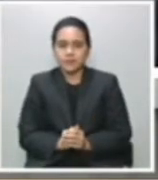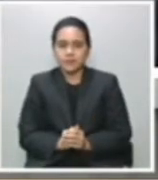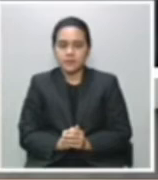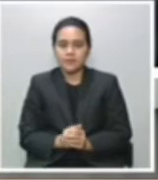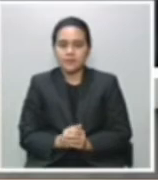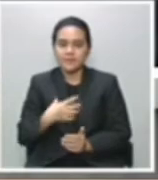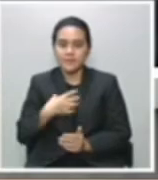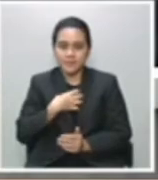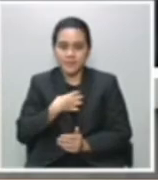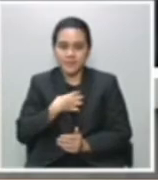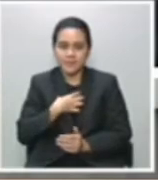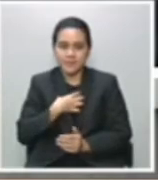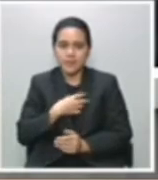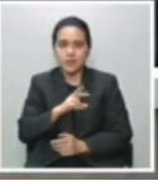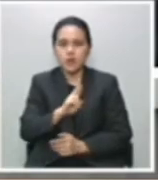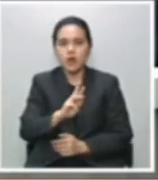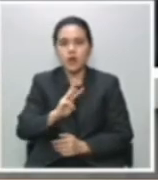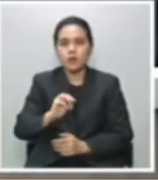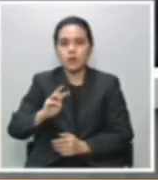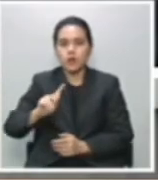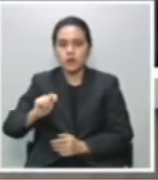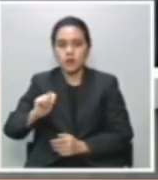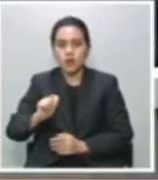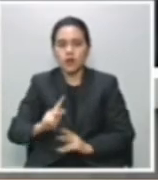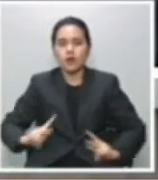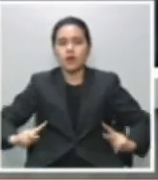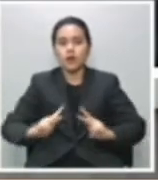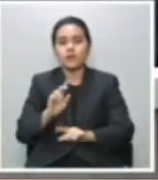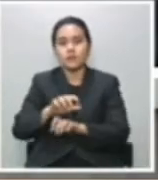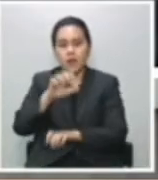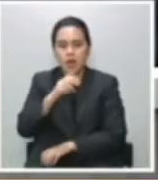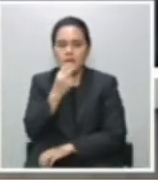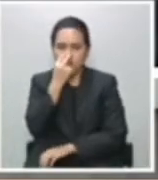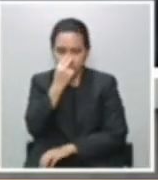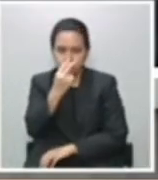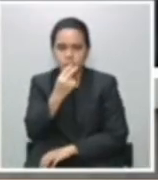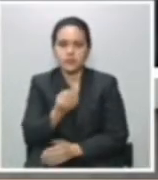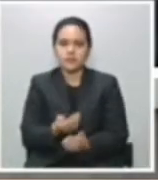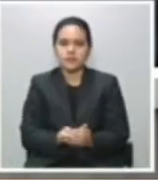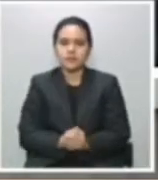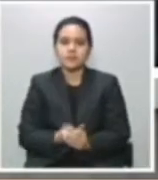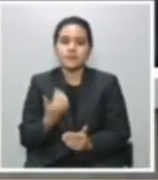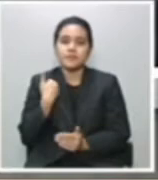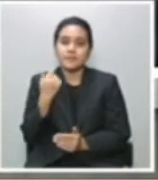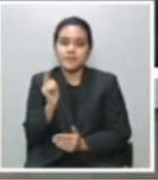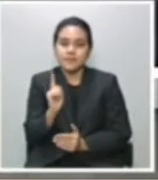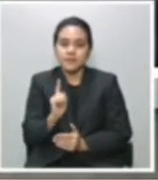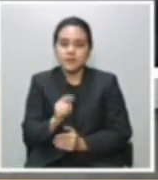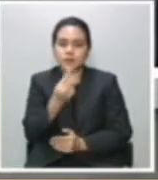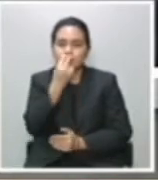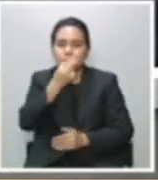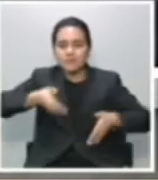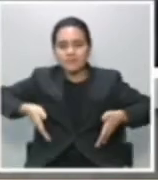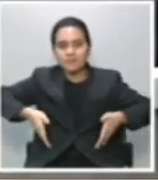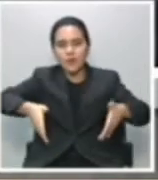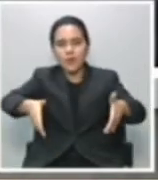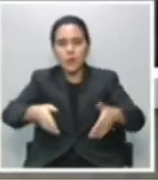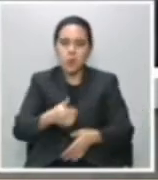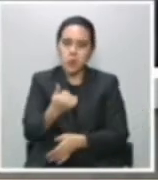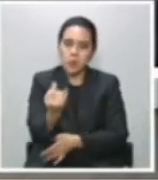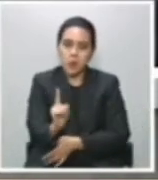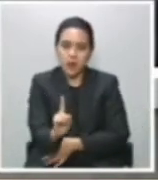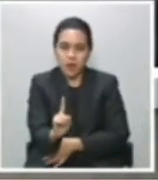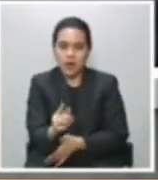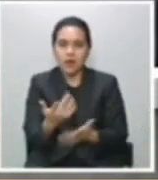อยากให้ทางท่านรัฐมนตรีว่าการกระทรวงมหาดไทยได้ดูว่าสภาพเป็นอย่างไร